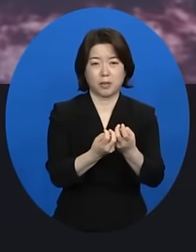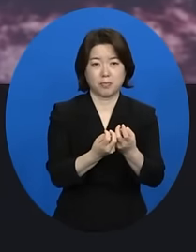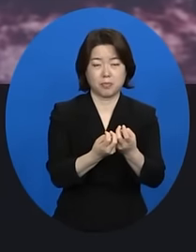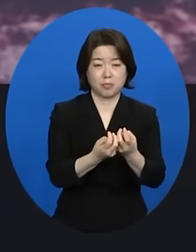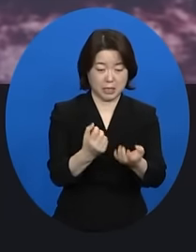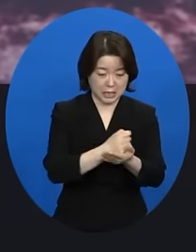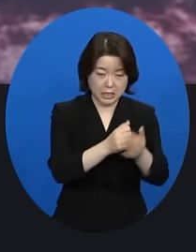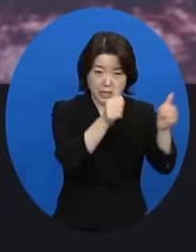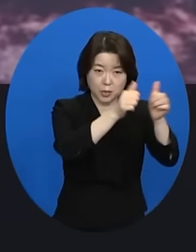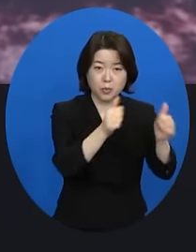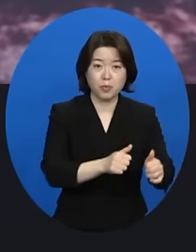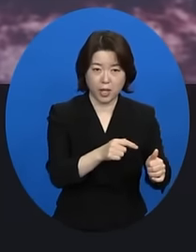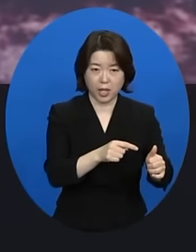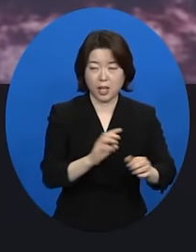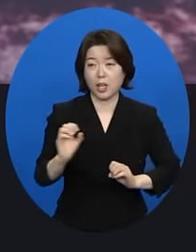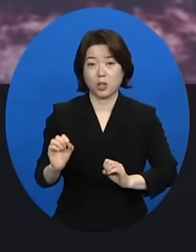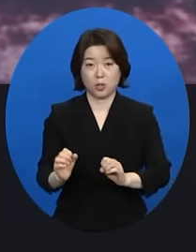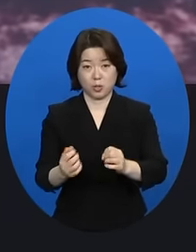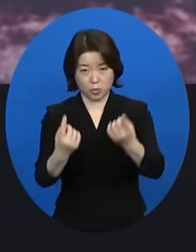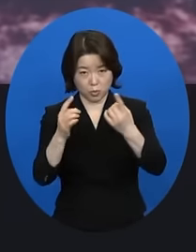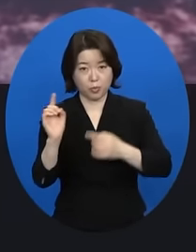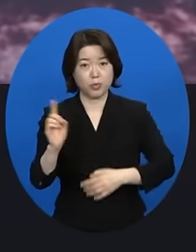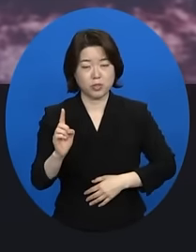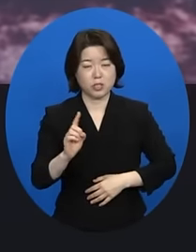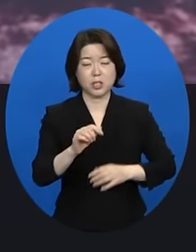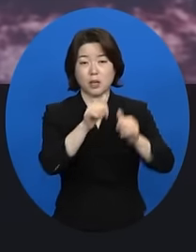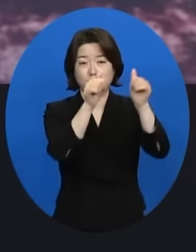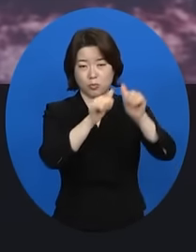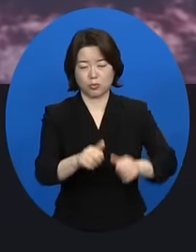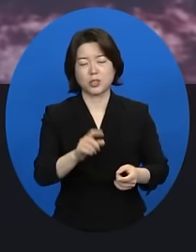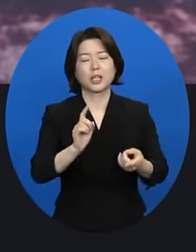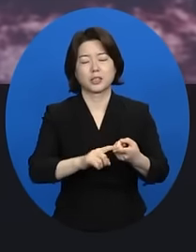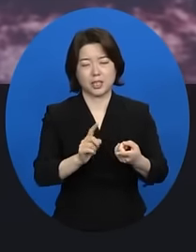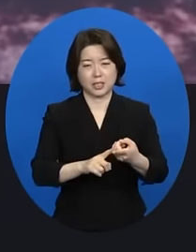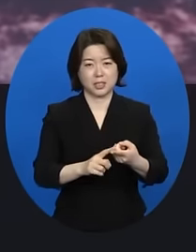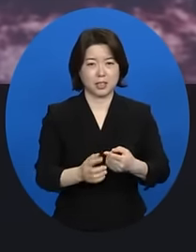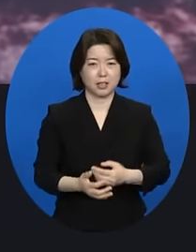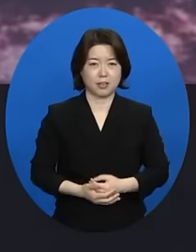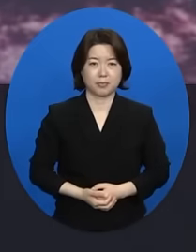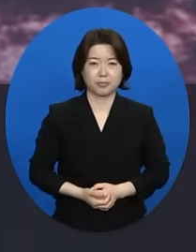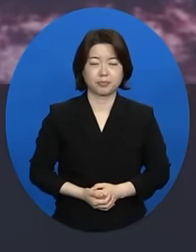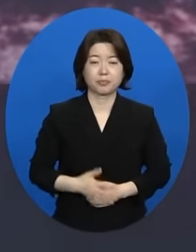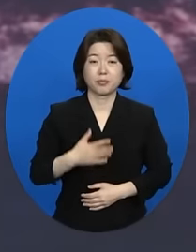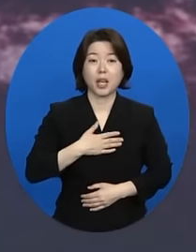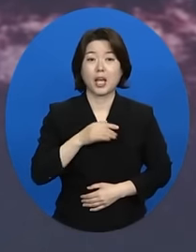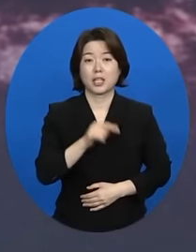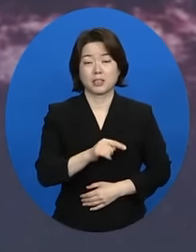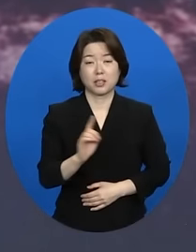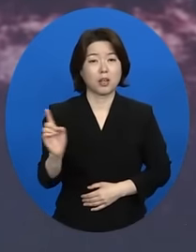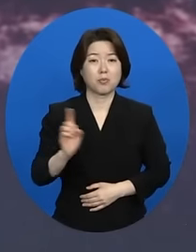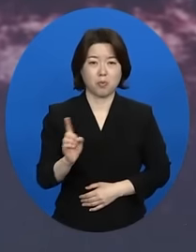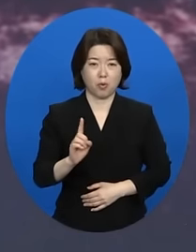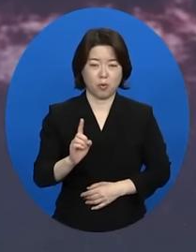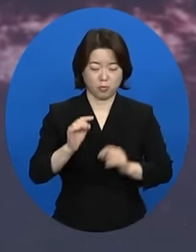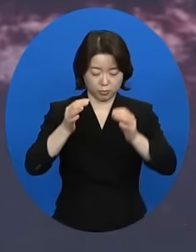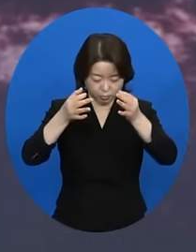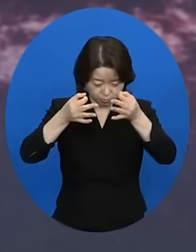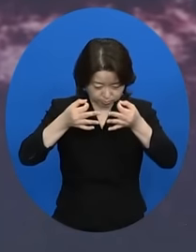드라빔이죠. 수단이면서 동시에 우상 그 자체이기도 합니다. 나에겐 그것이